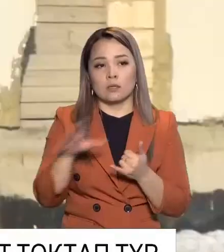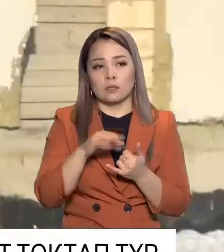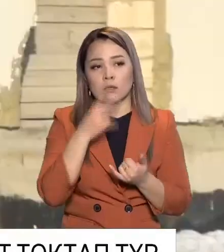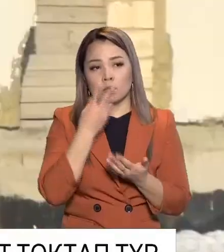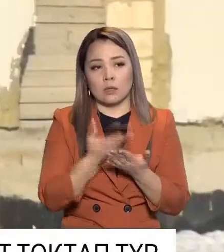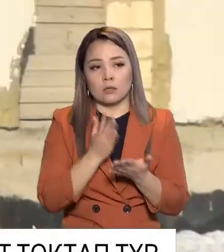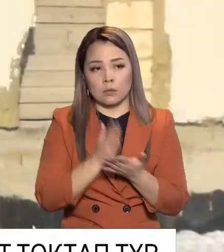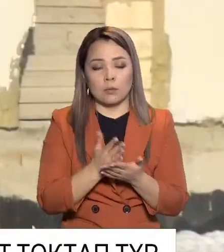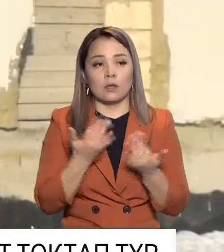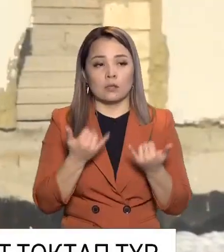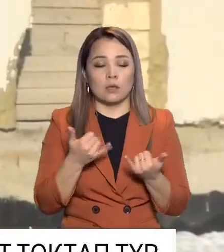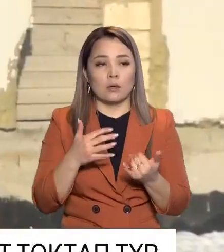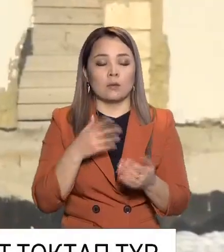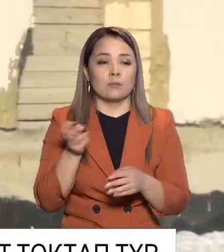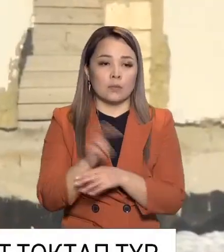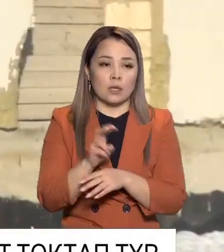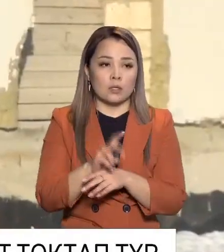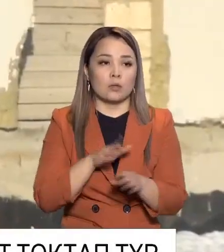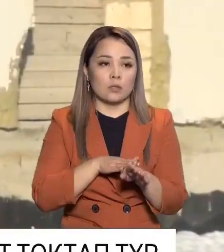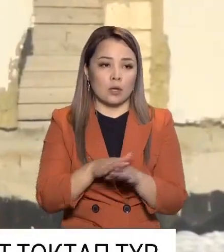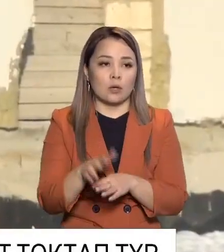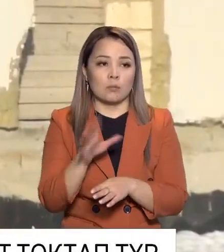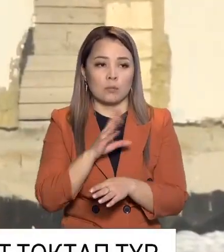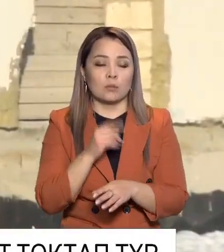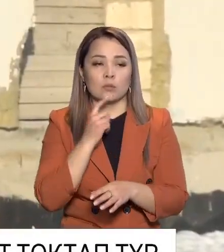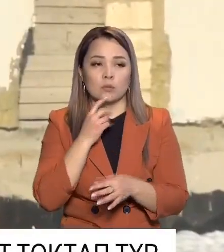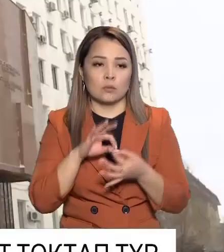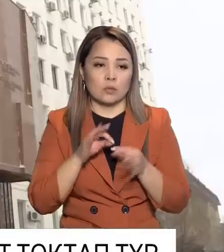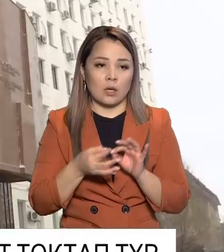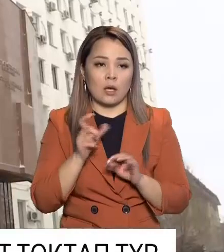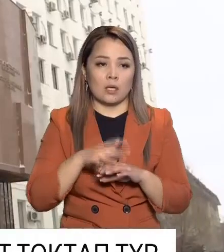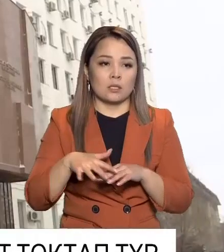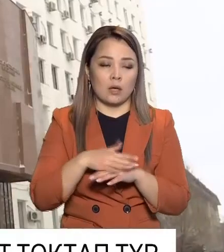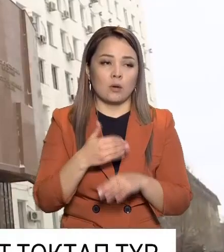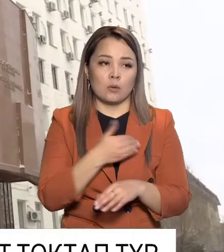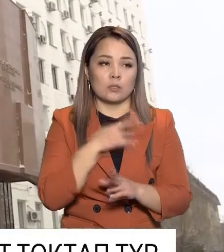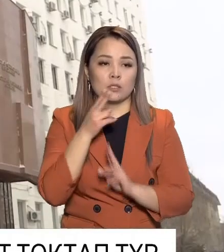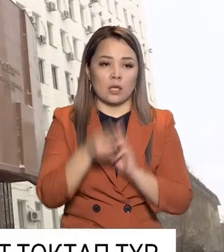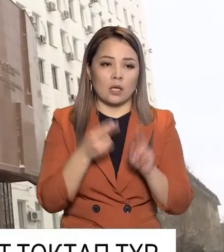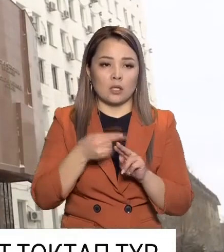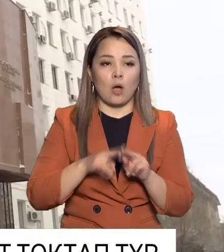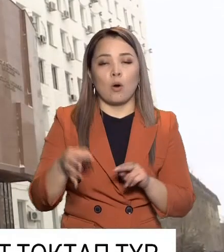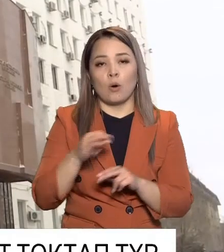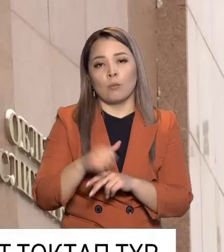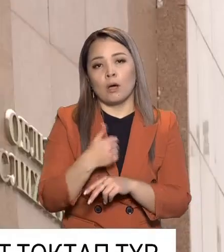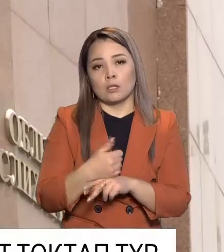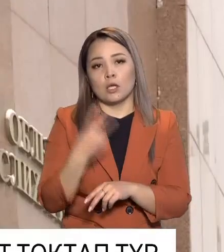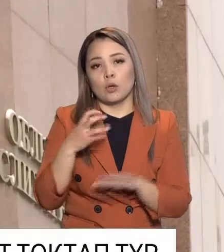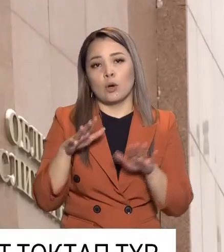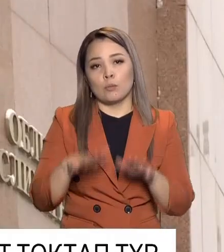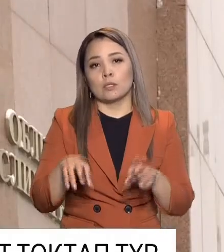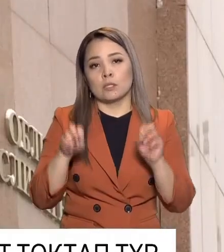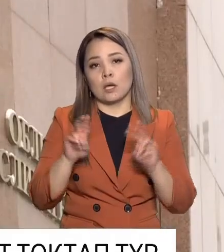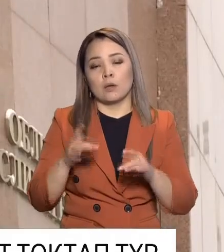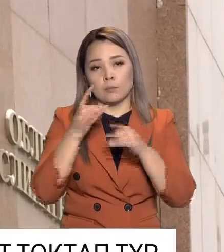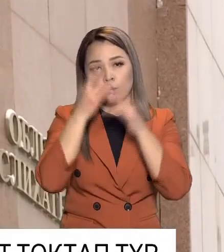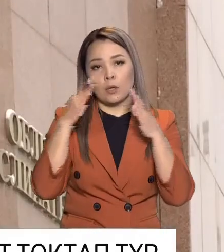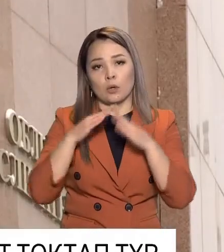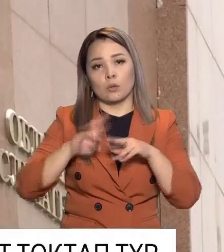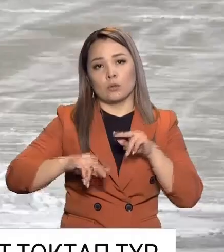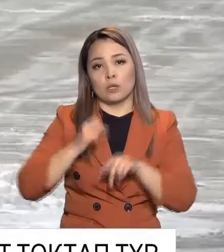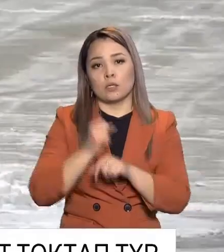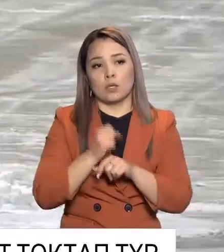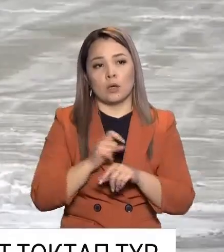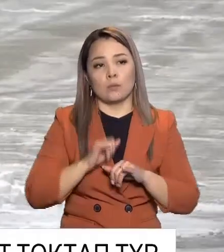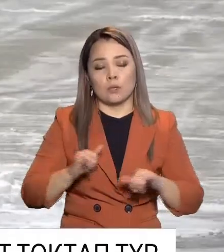тұр, сол кезде мысалы бұл қиын болып тұр халық үшін. Облыстық әкімдік 200 орынға арналған мәдениет үйінің құрылысы